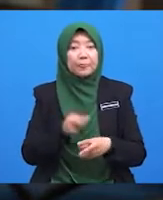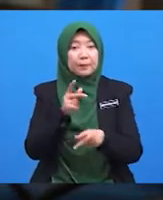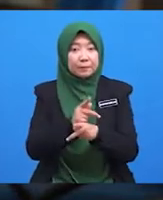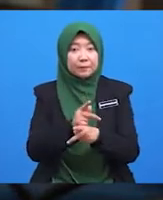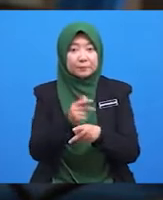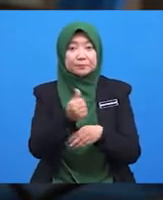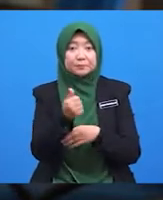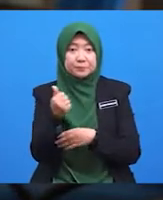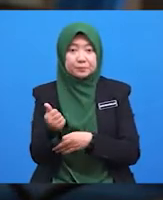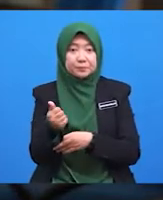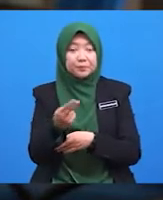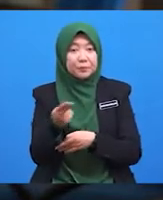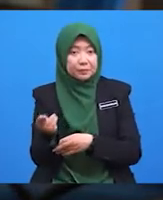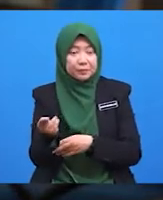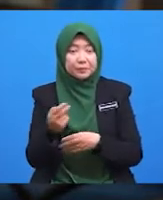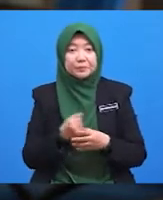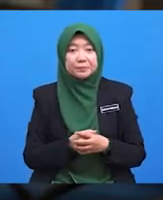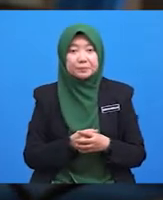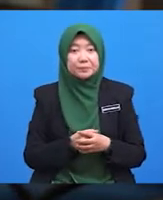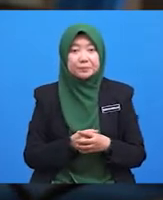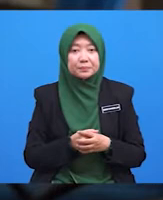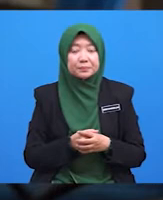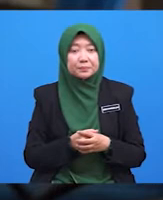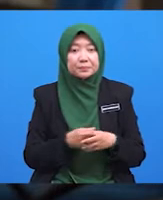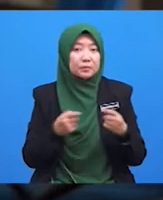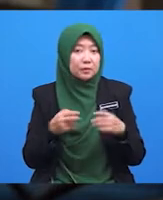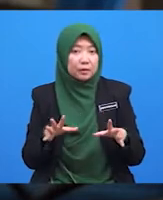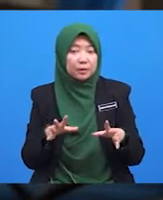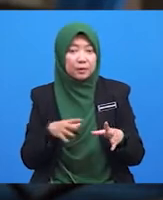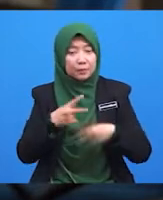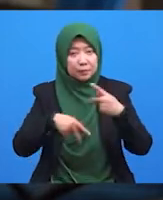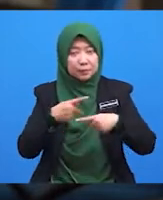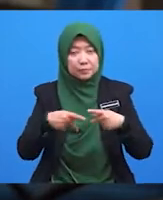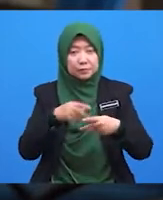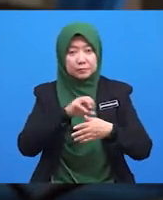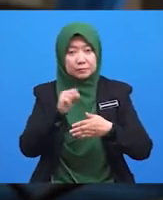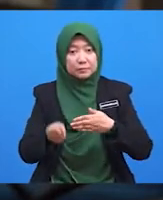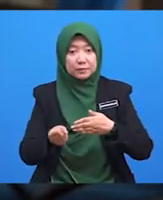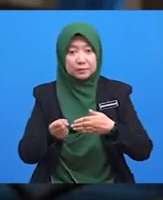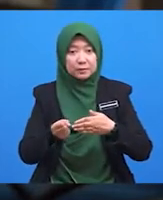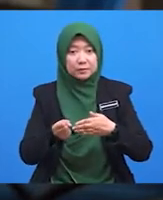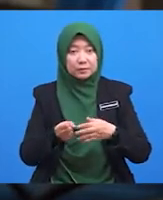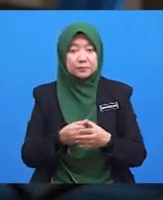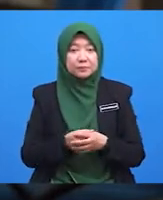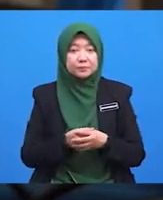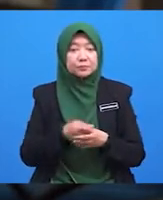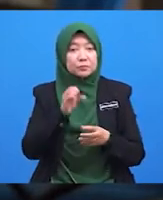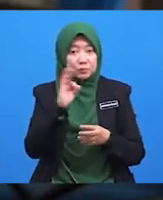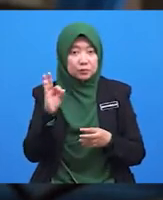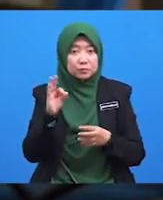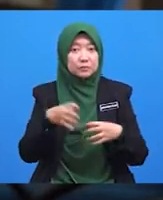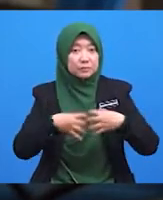simpan peralatan bahan dan mesin. Setelah proses ini selesai, padamkan